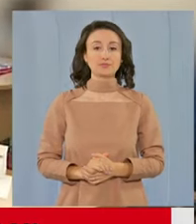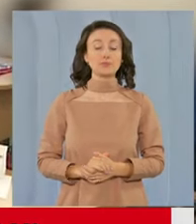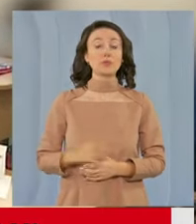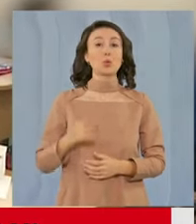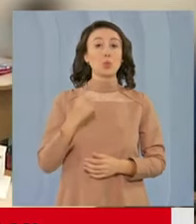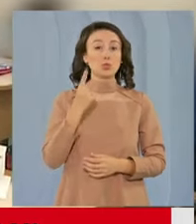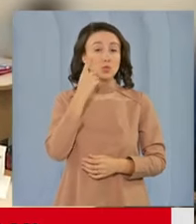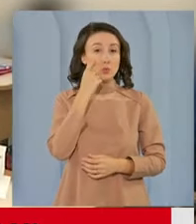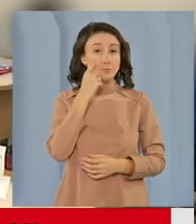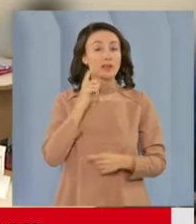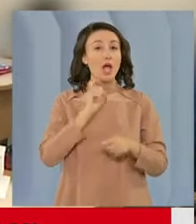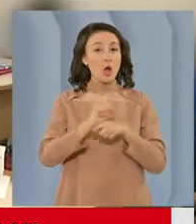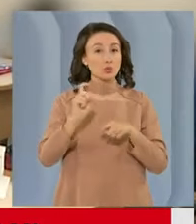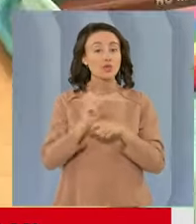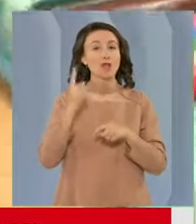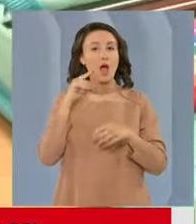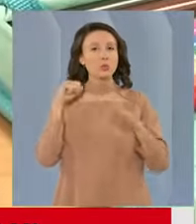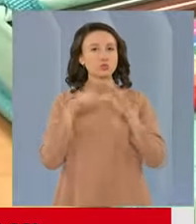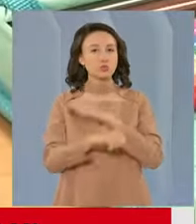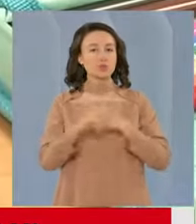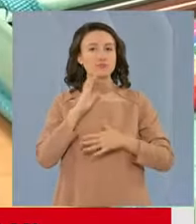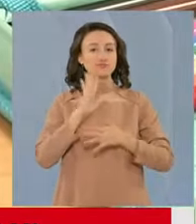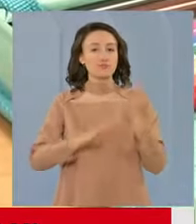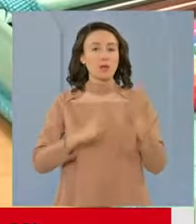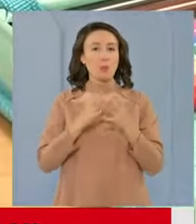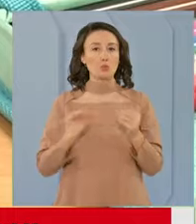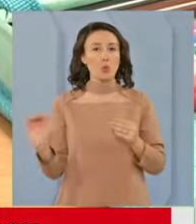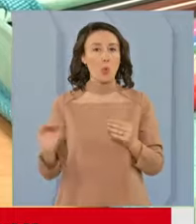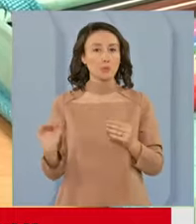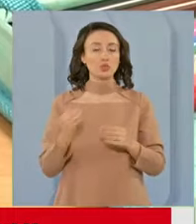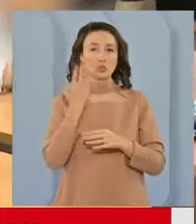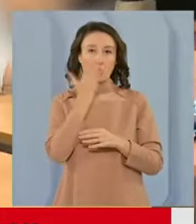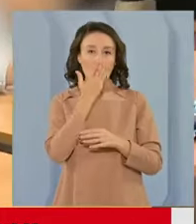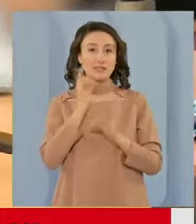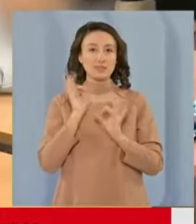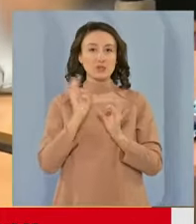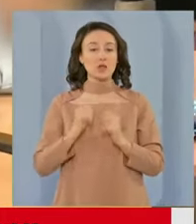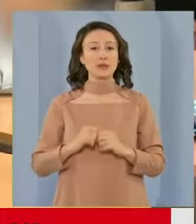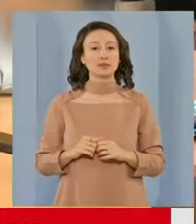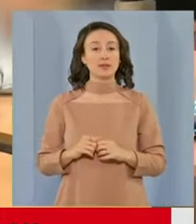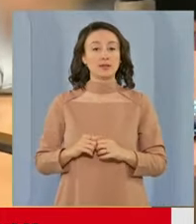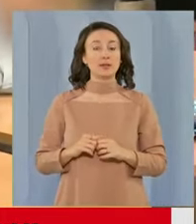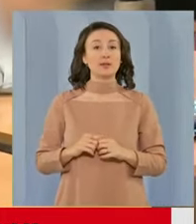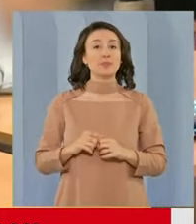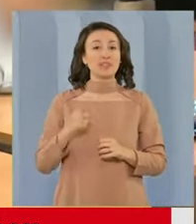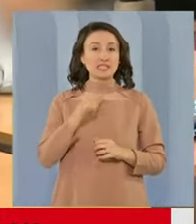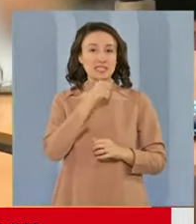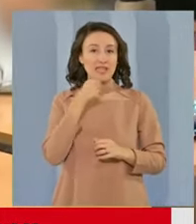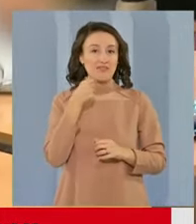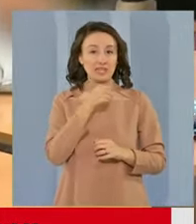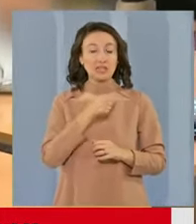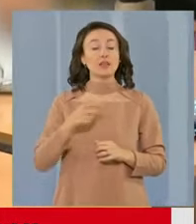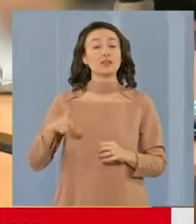Unul dintre suspecții acuzați că ar fi abuzat sexual mai mulți minori de la școala specială Constantin Pufan din Drobeta, Turnu